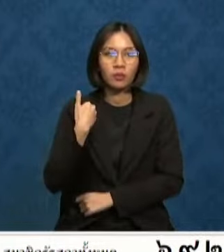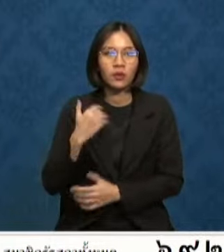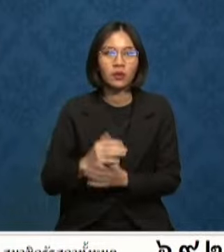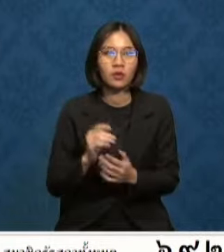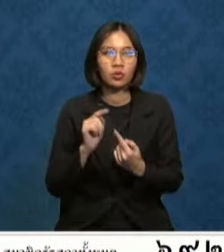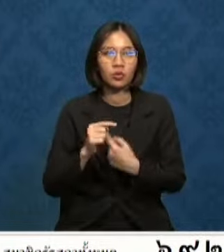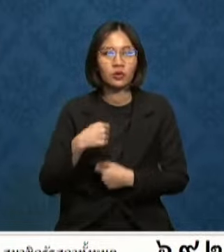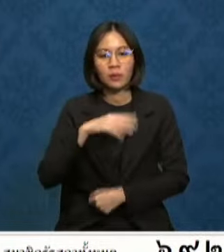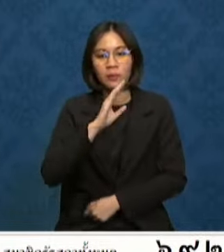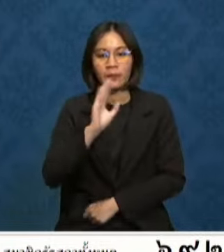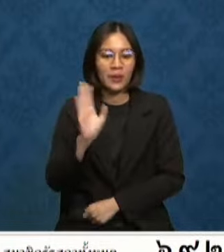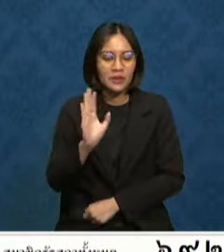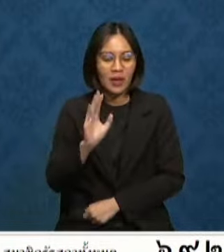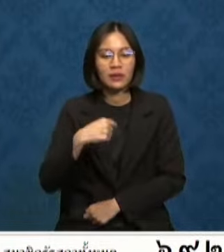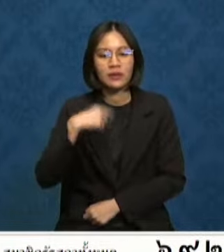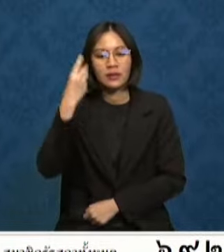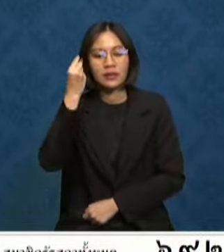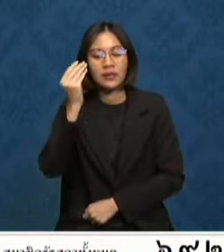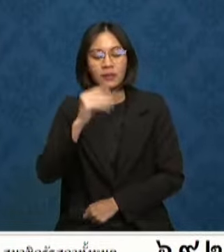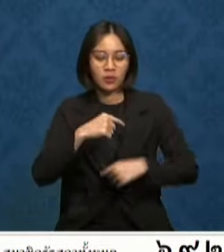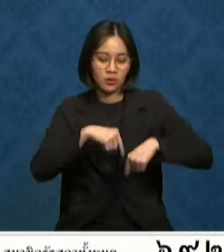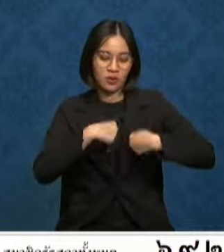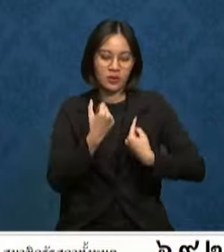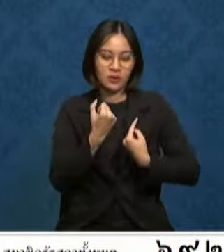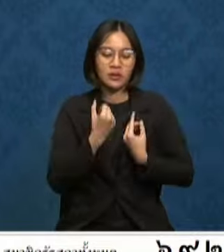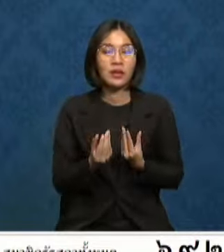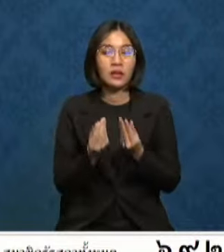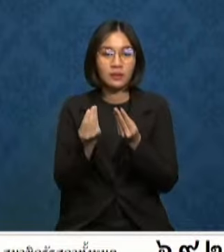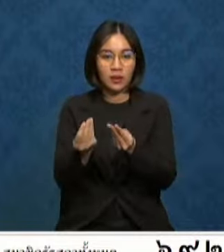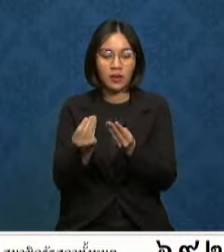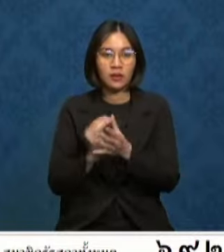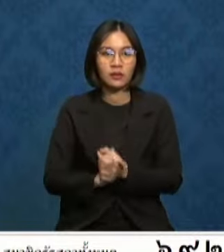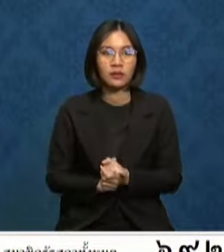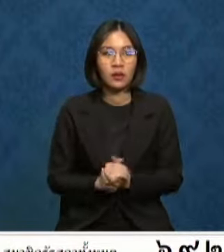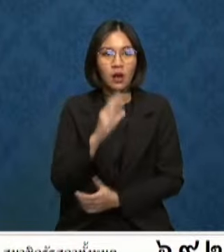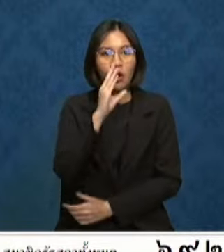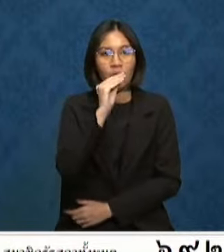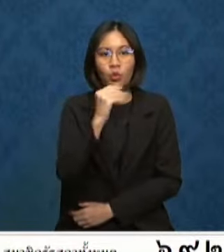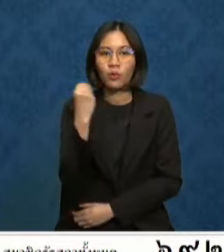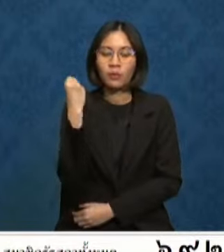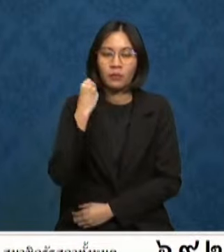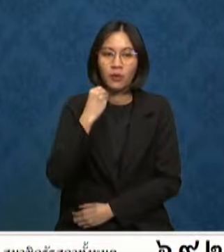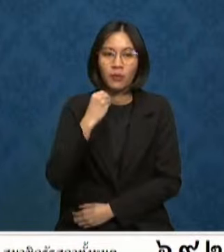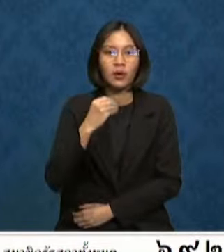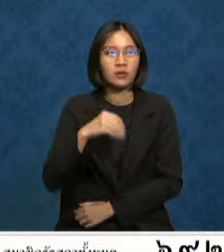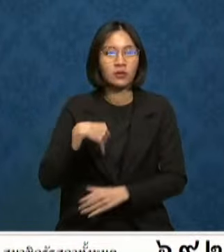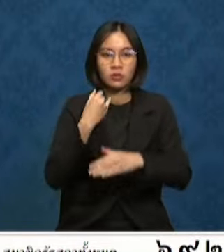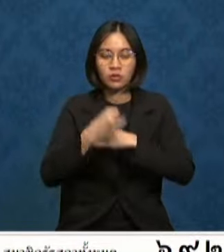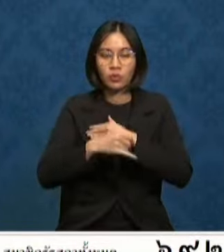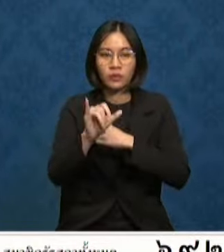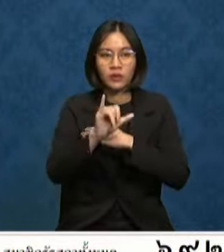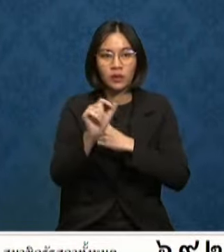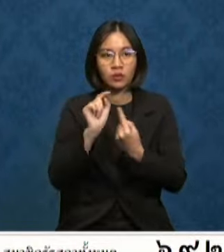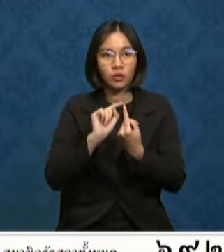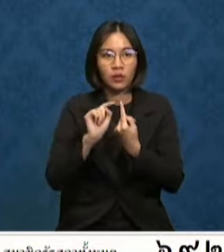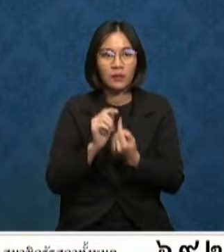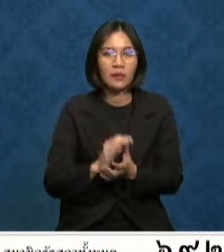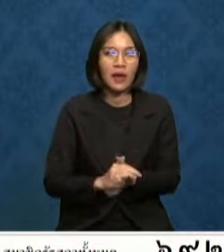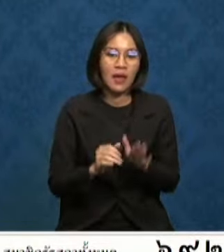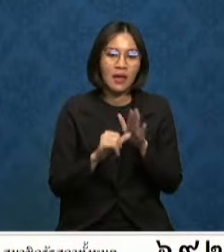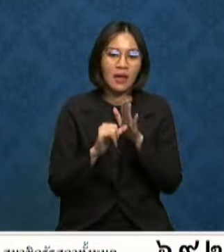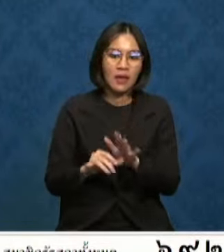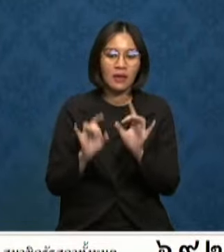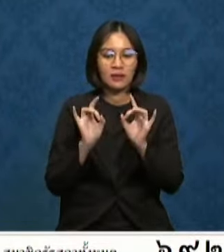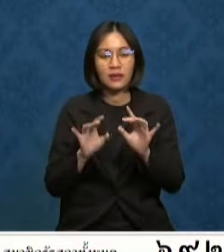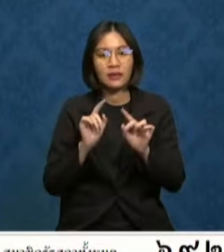ไมใช่ เรากไมตไปคิด มาให้การลใจและทพูดกมาก ๆก็ยงไม่จบก็หนิบแนมให้